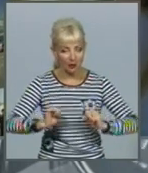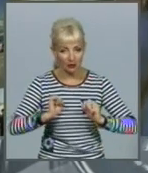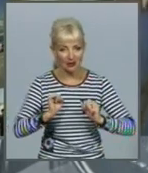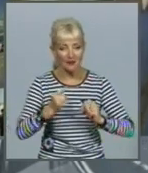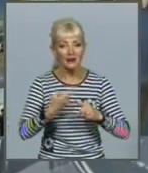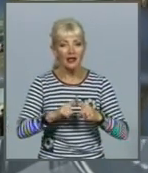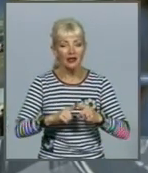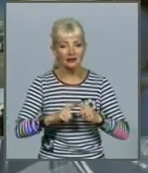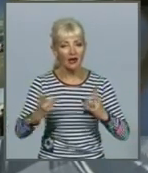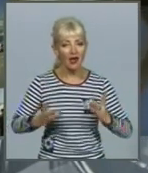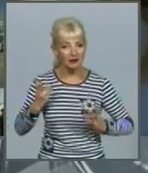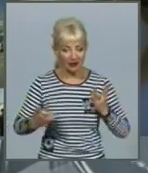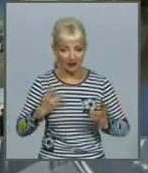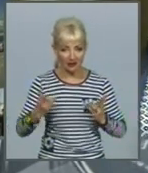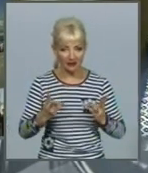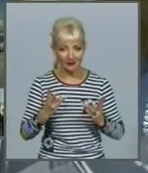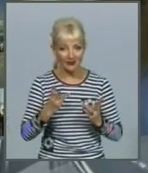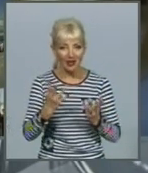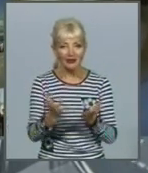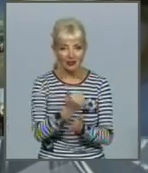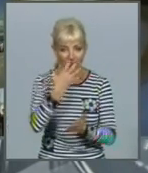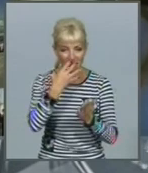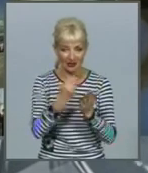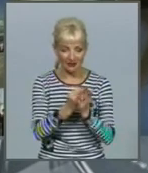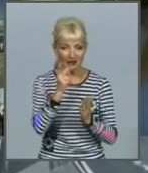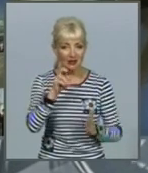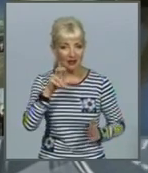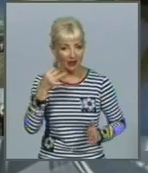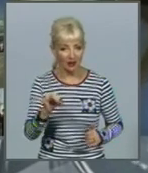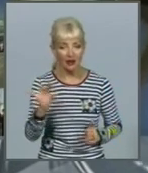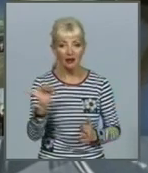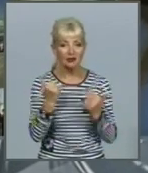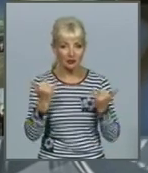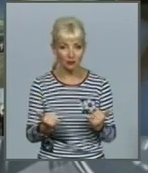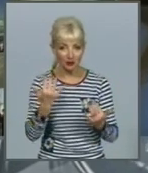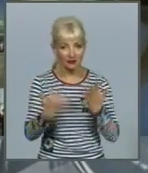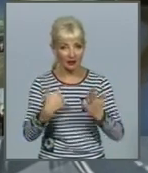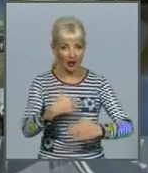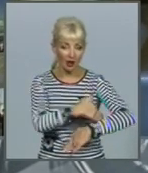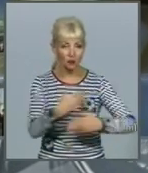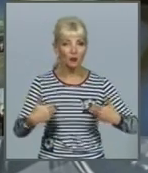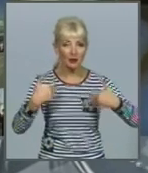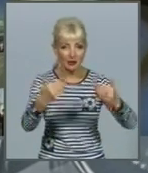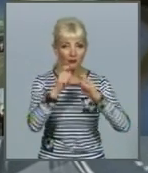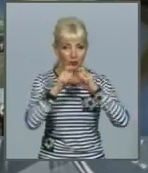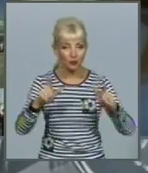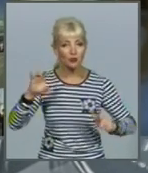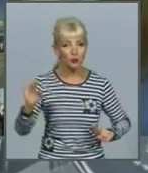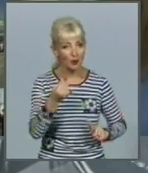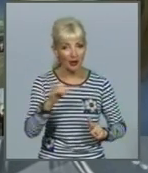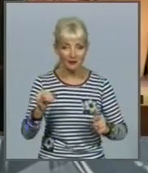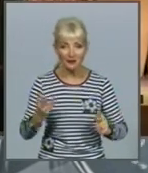энергию для достижения своих целей в будущем. И сегодня, наверное, хочу поздравить школу с этим юбилеем, пожелать еще большего